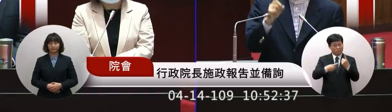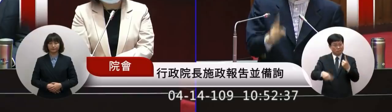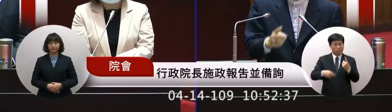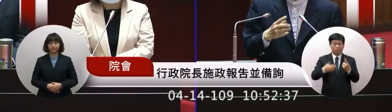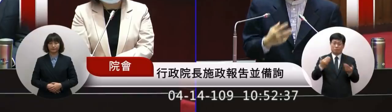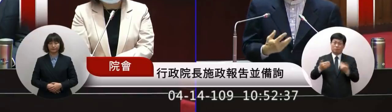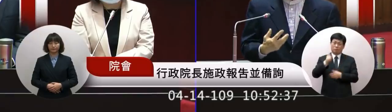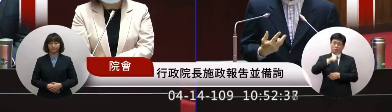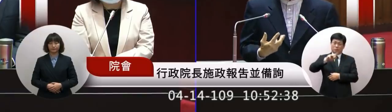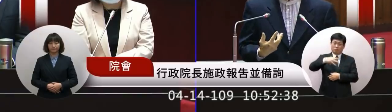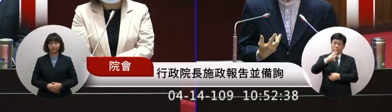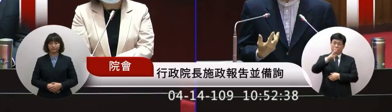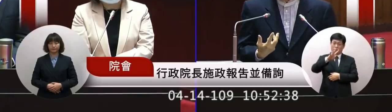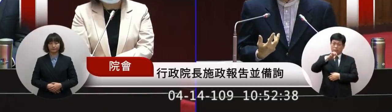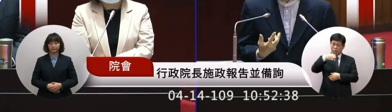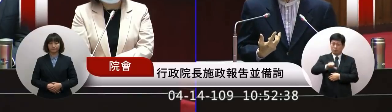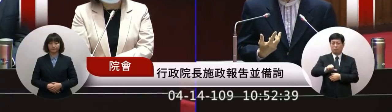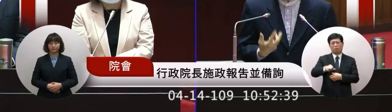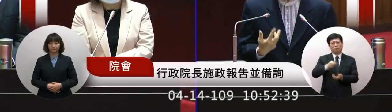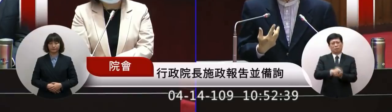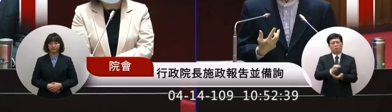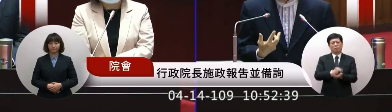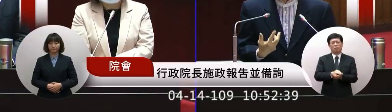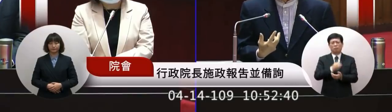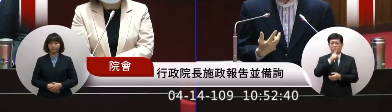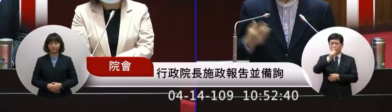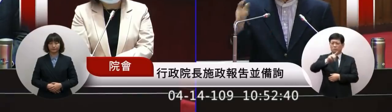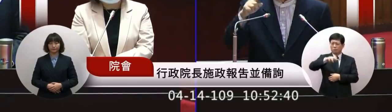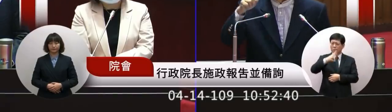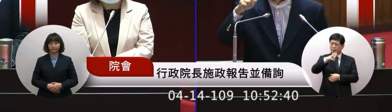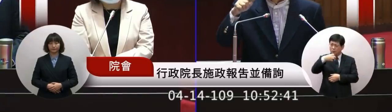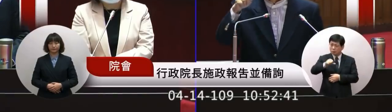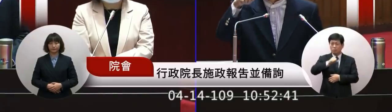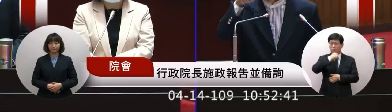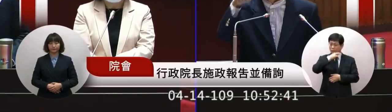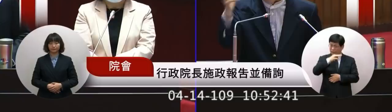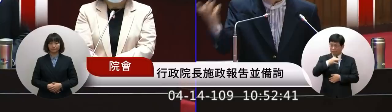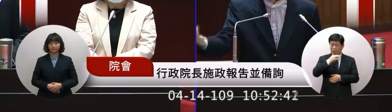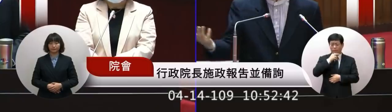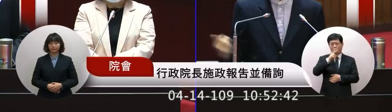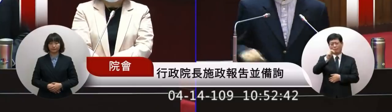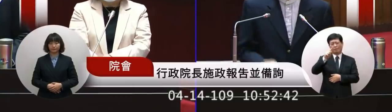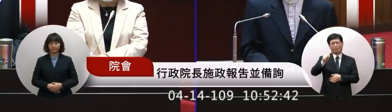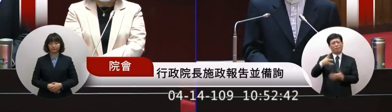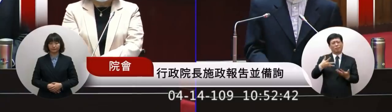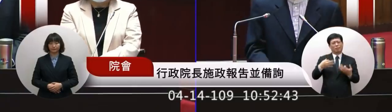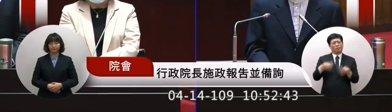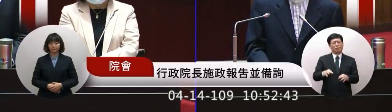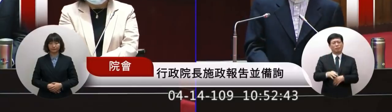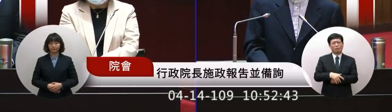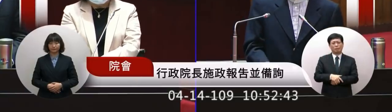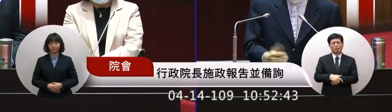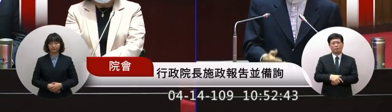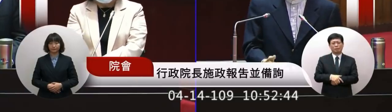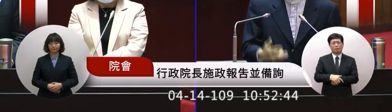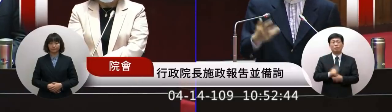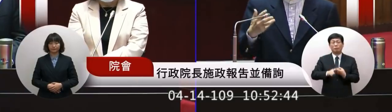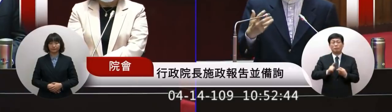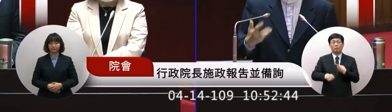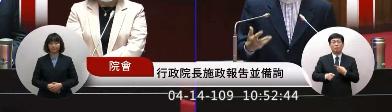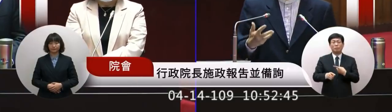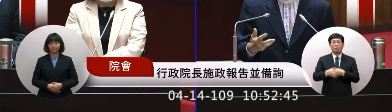加18451.845台币啦 ，NT dollar 啦，吼、哦，